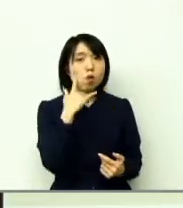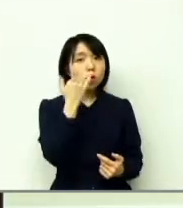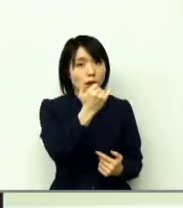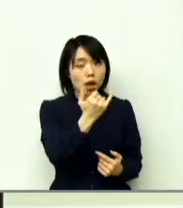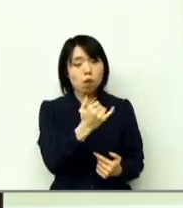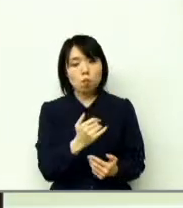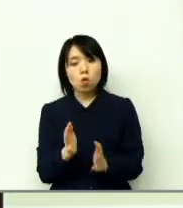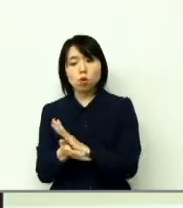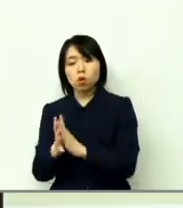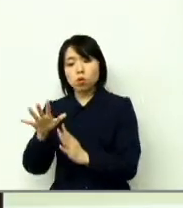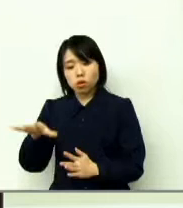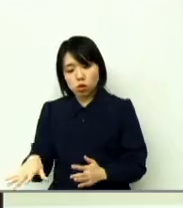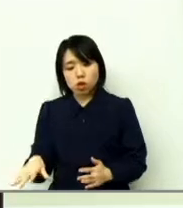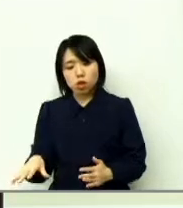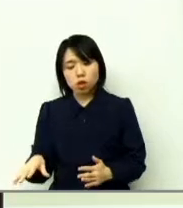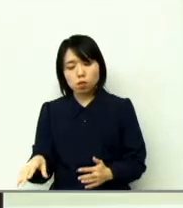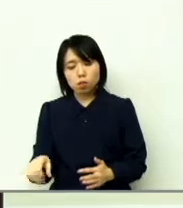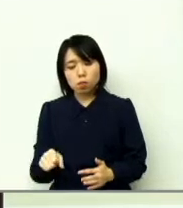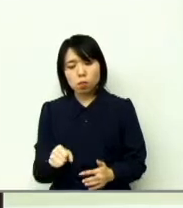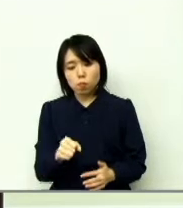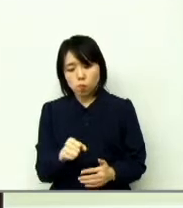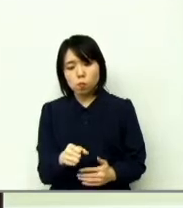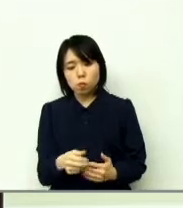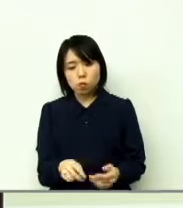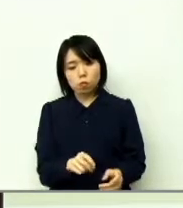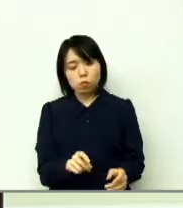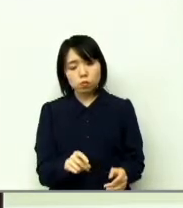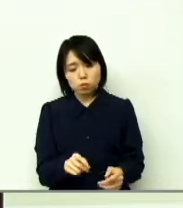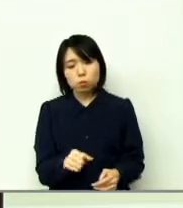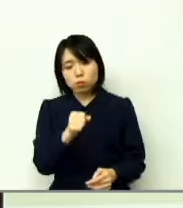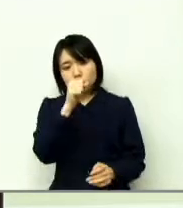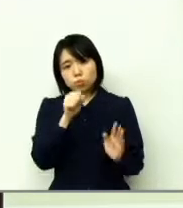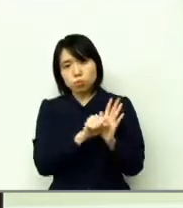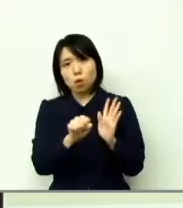という思いでその制度を作らせていただいているということですね。 ありが